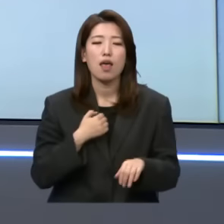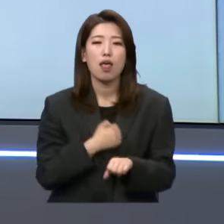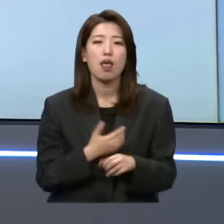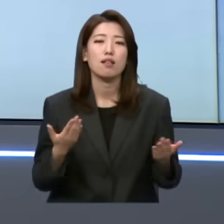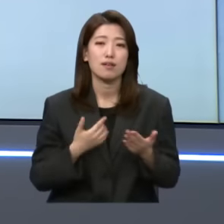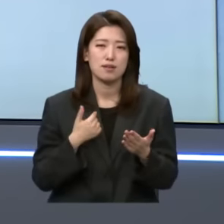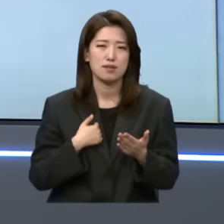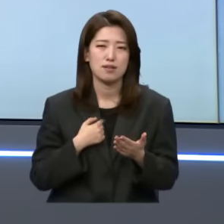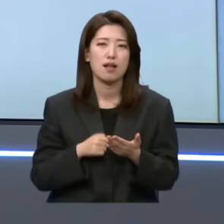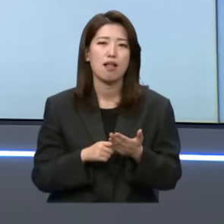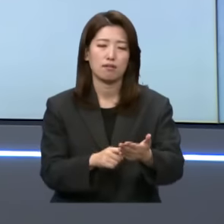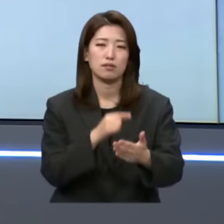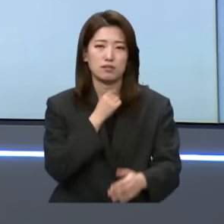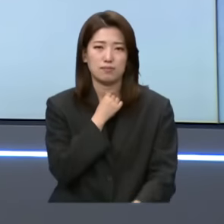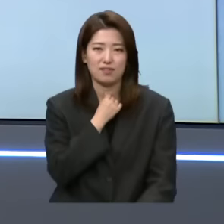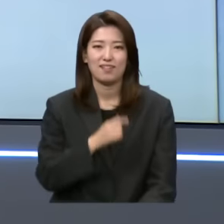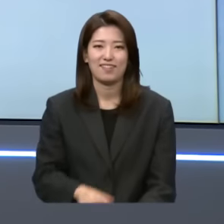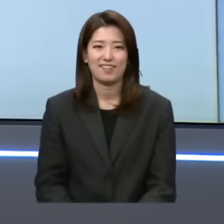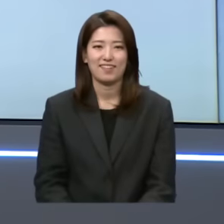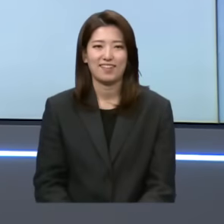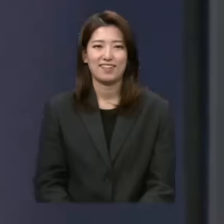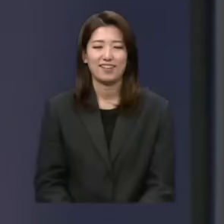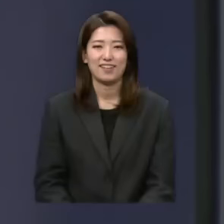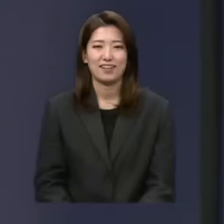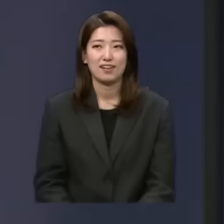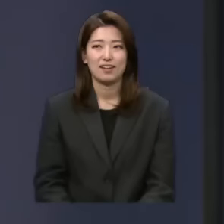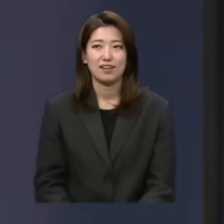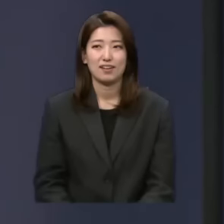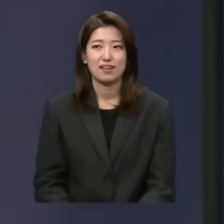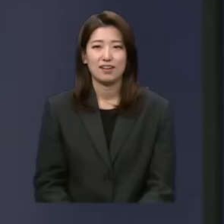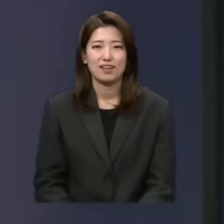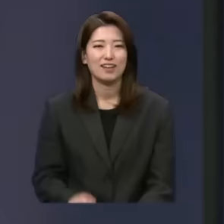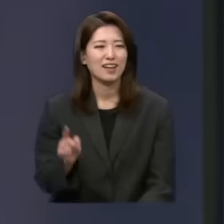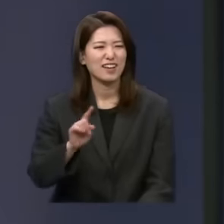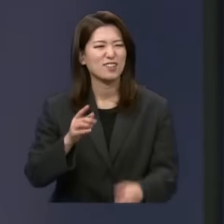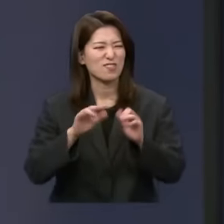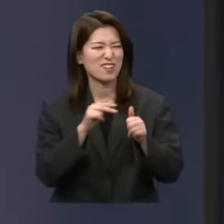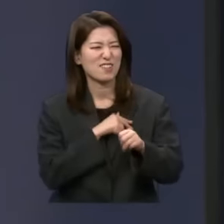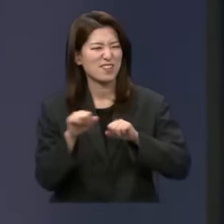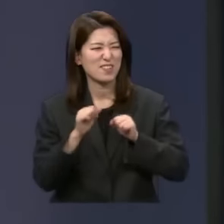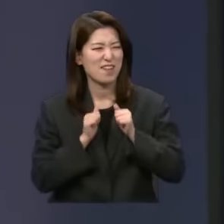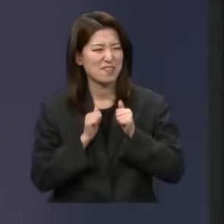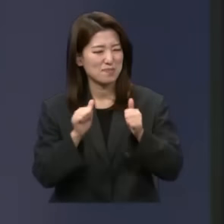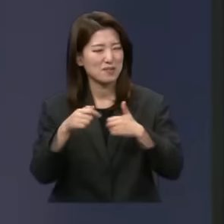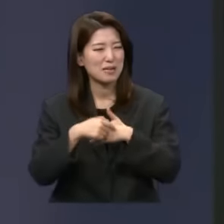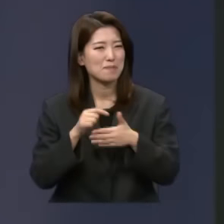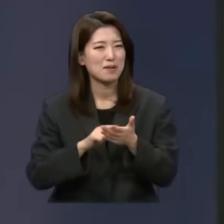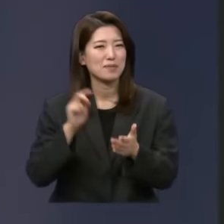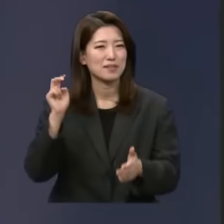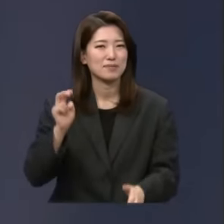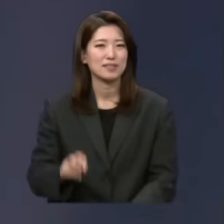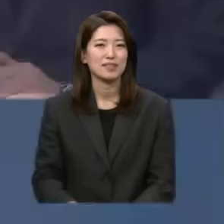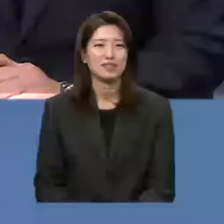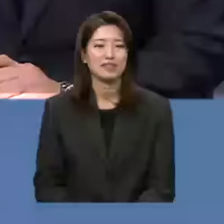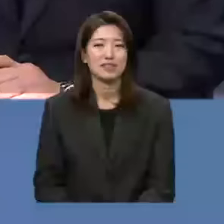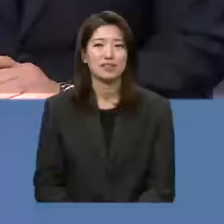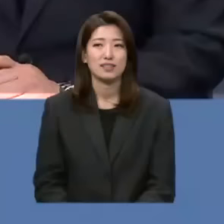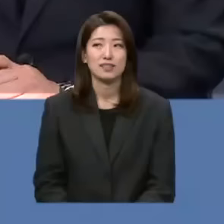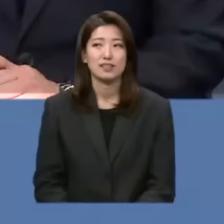사과나무는 뭡니까 의정 활동은 열심히 하고 싶은 마음 아닐까요음 그 앞에 국민임